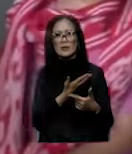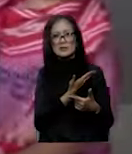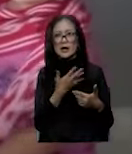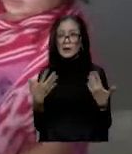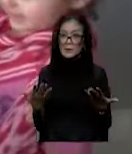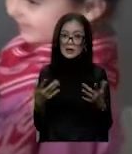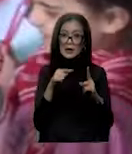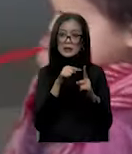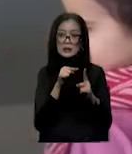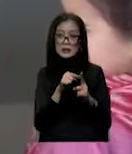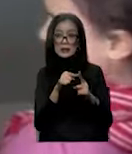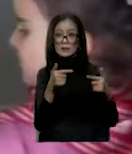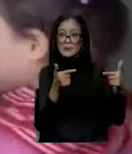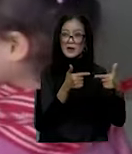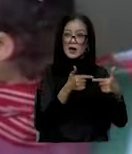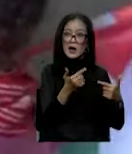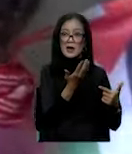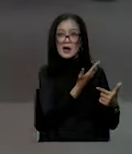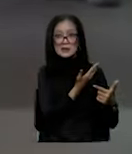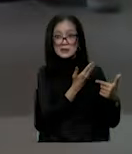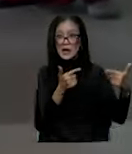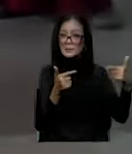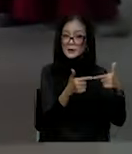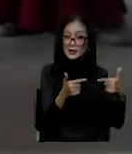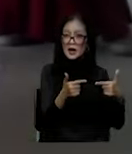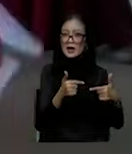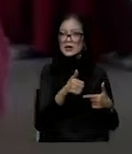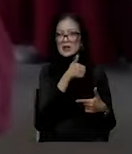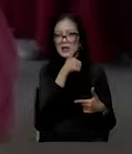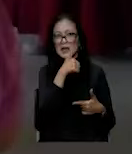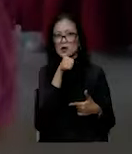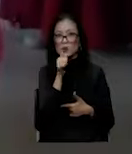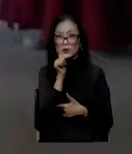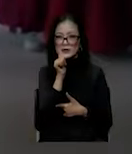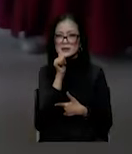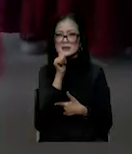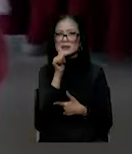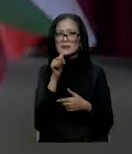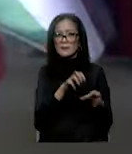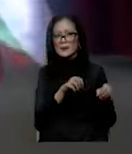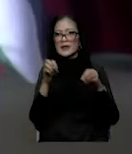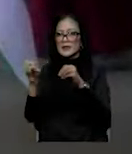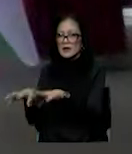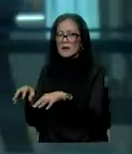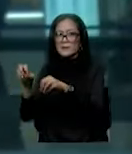Yunis, kemudian tinggal dari pengungsian ke pengungsian hingga berhasil lolos dari genosida Israel mengungsi ke